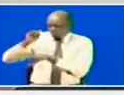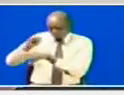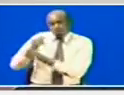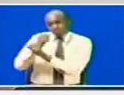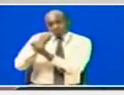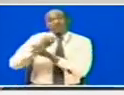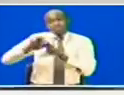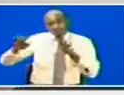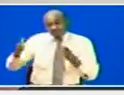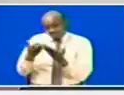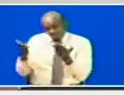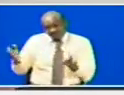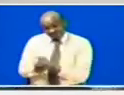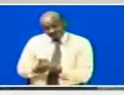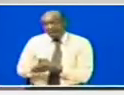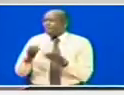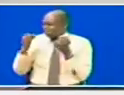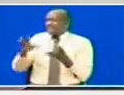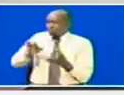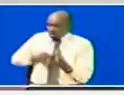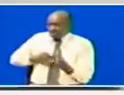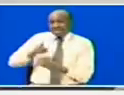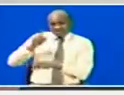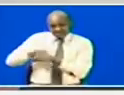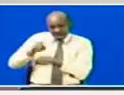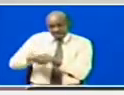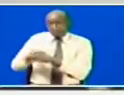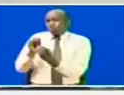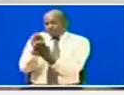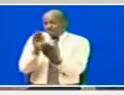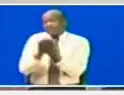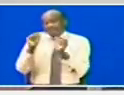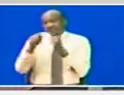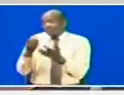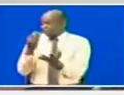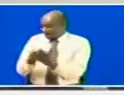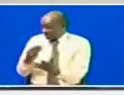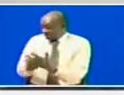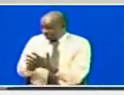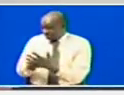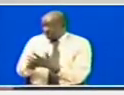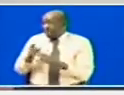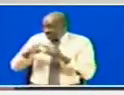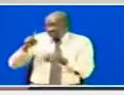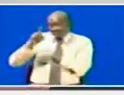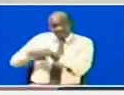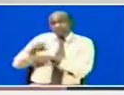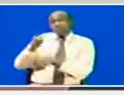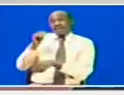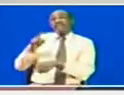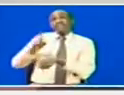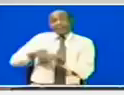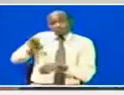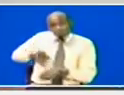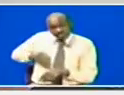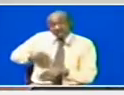kutunza fedha. Baadhi ya wanawake ni wazuri sana katika kufanya mambo ya akiba. Hilo hatujalitambua. Lakini utakapokuja kutambua kwamba mwanamke ni